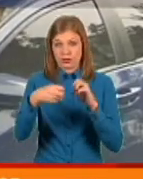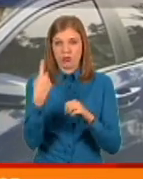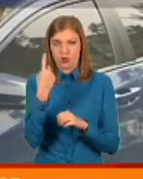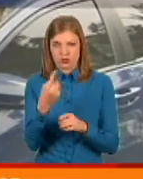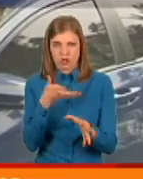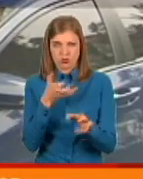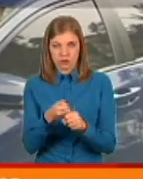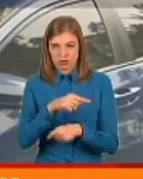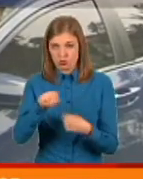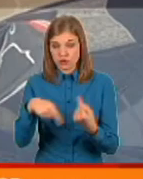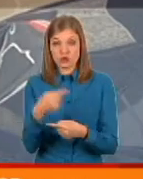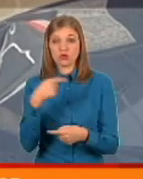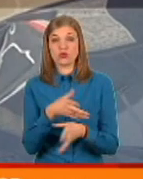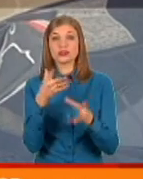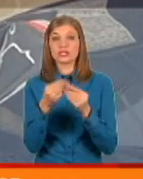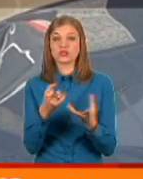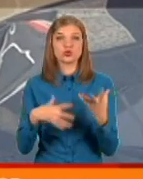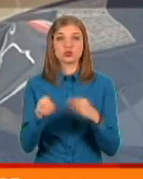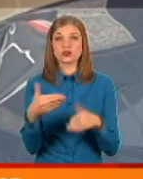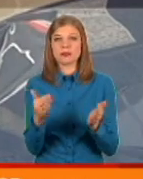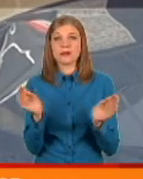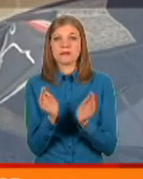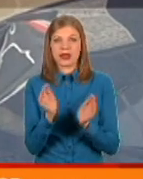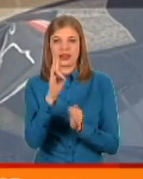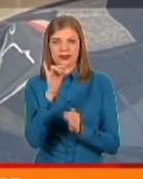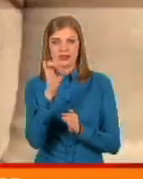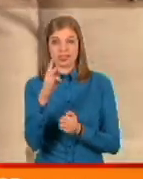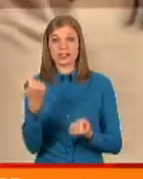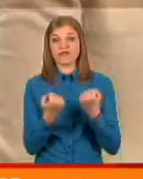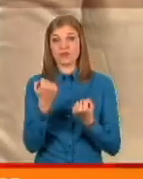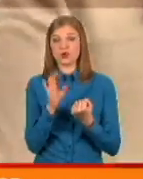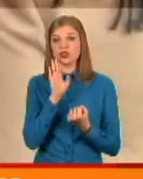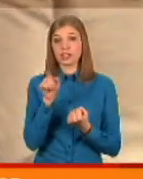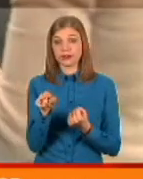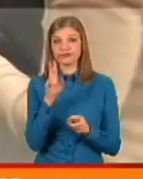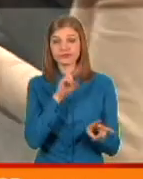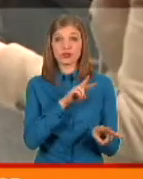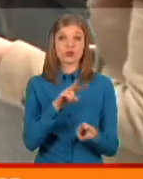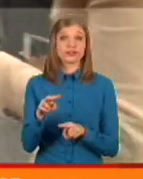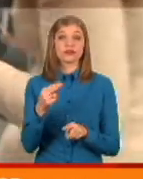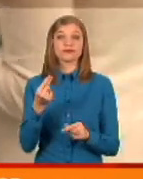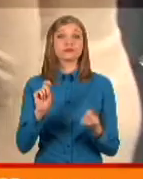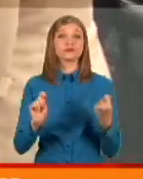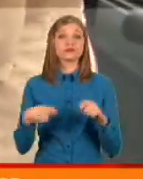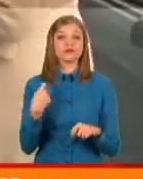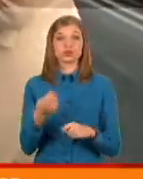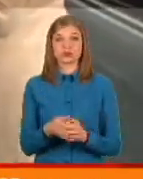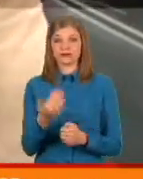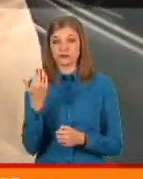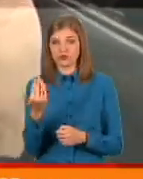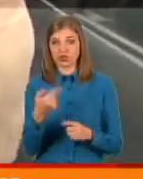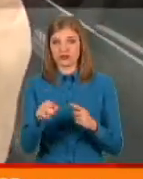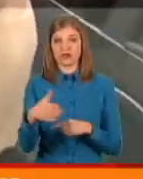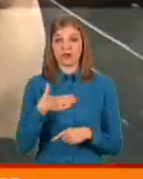однією трощою. В епіцентрі затиснутий з усіх боків маленький Нісан. Його водійка Марина роздивляється пошкодження. Це ваша машина?